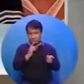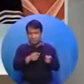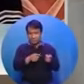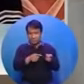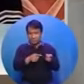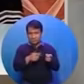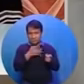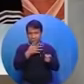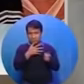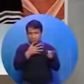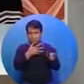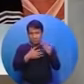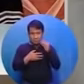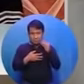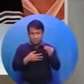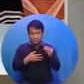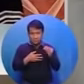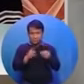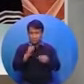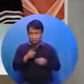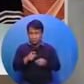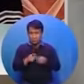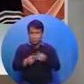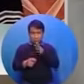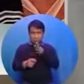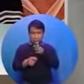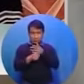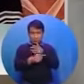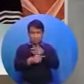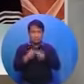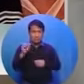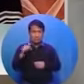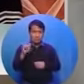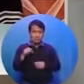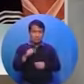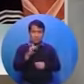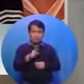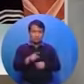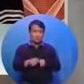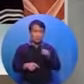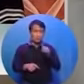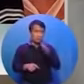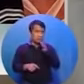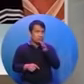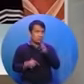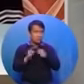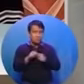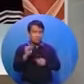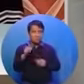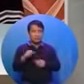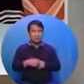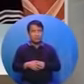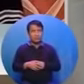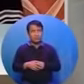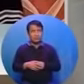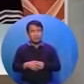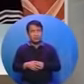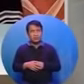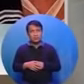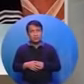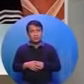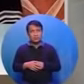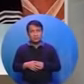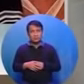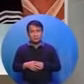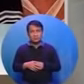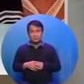si nanay Melissa? Biological mother niyo ba ito? Apo, tunay po na nanay po. Okay, tunay na nanay. Ano